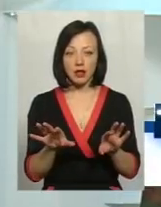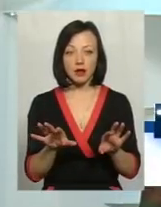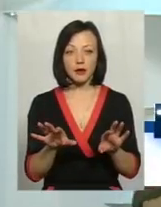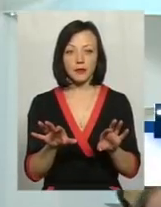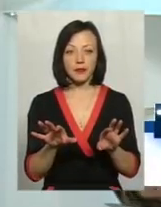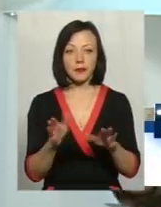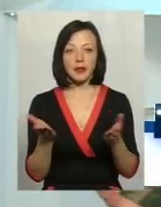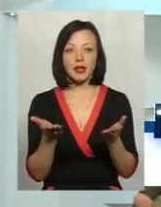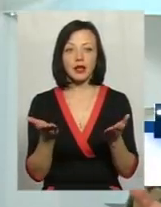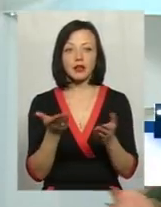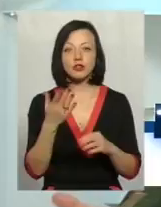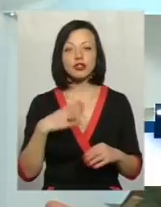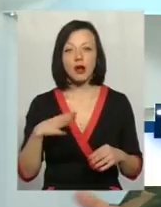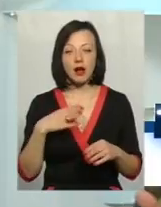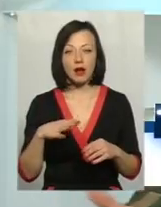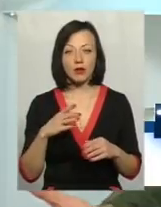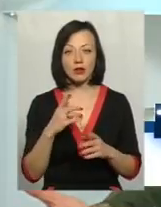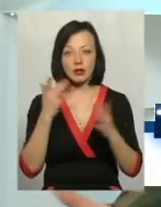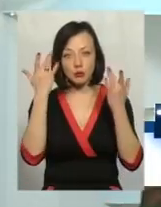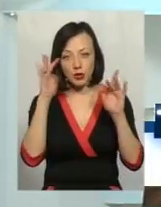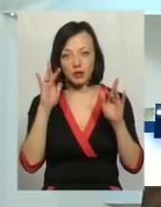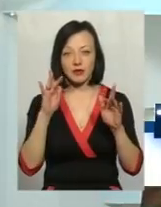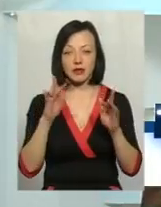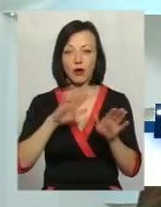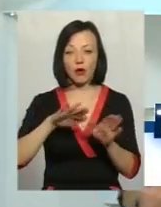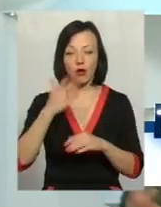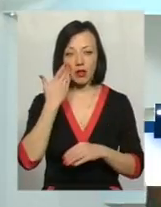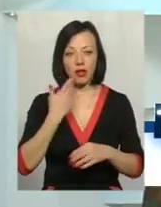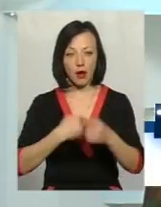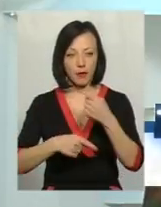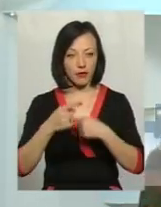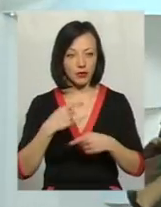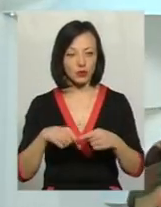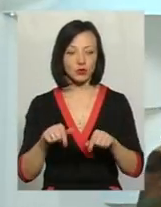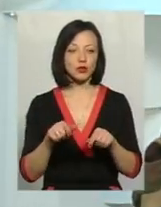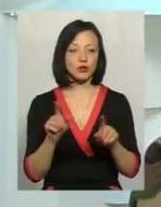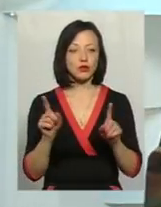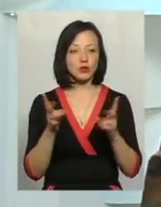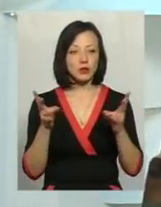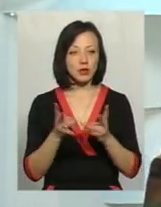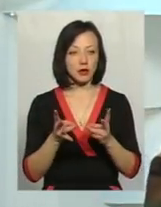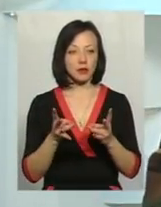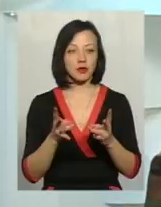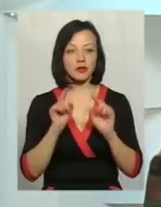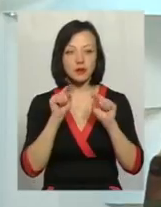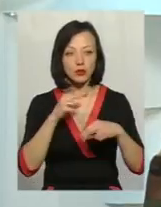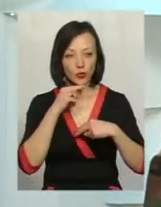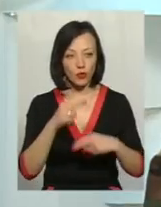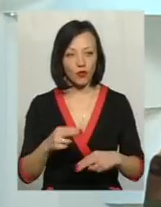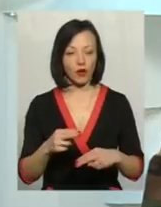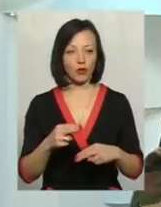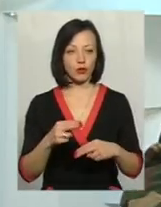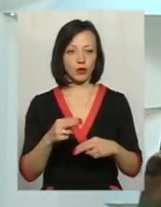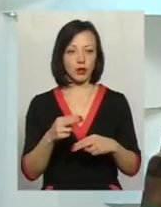от, які її чекають несподіванки після того, як я повернувся, на що їй потрібно звернути